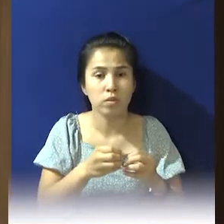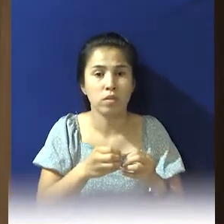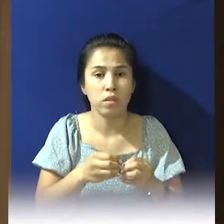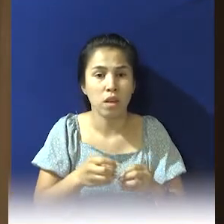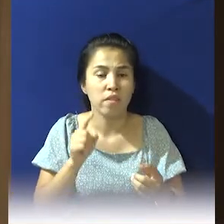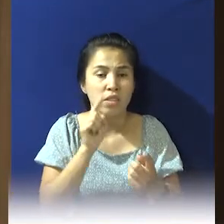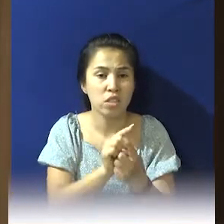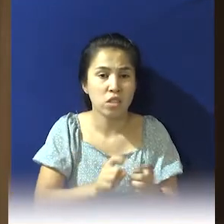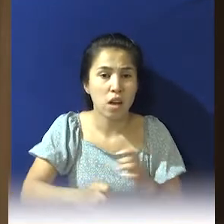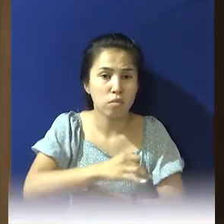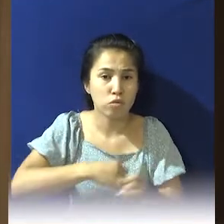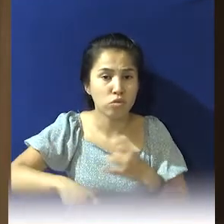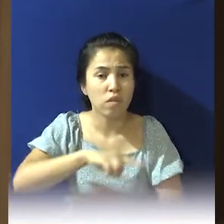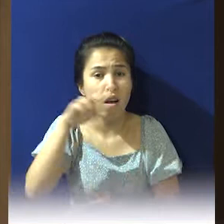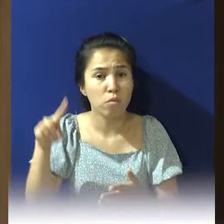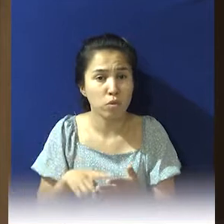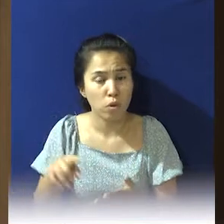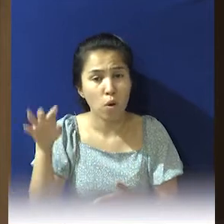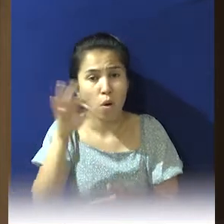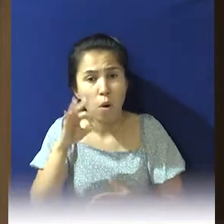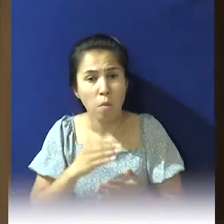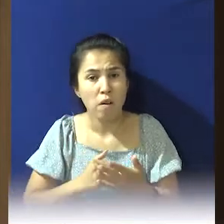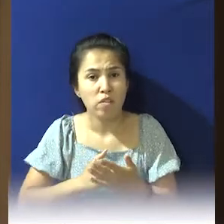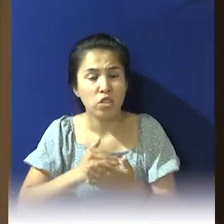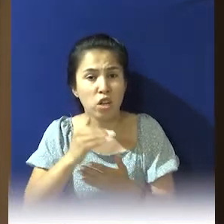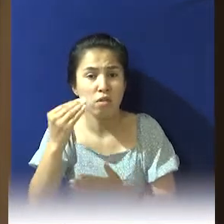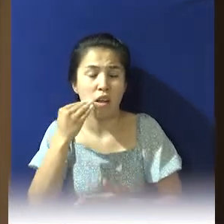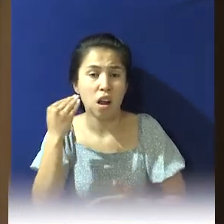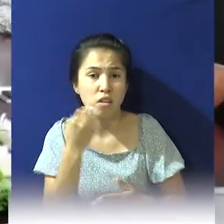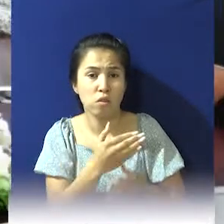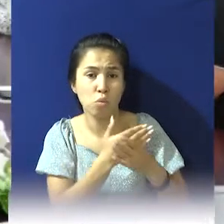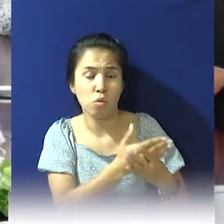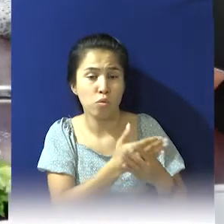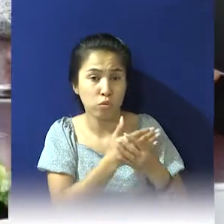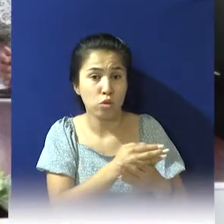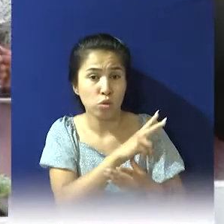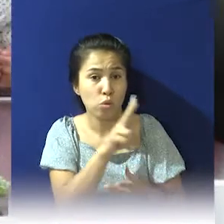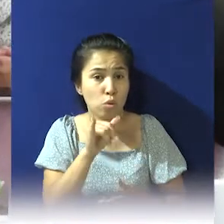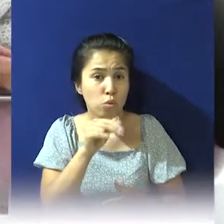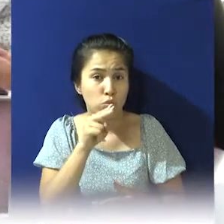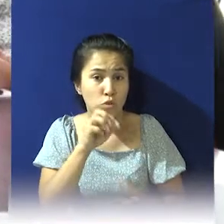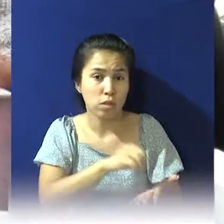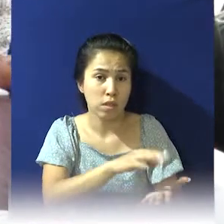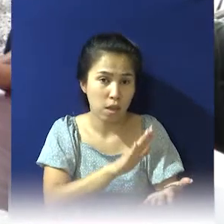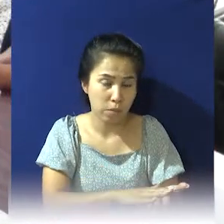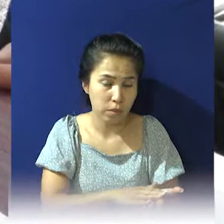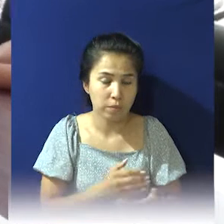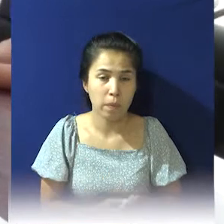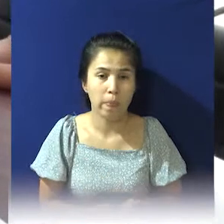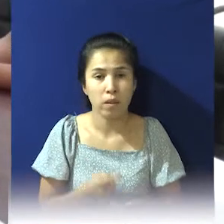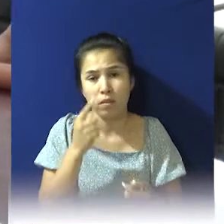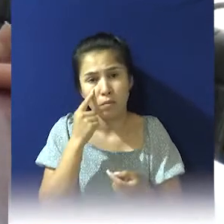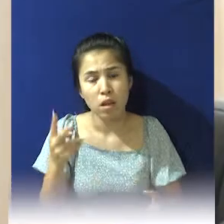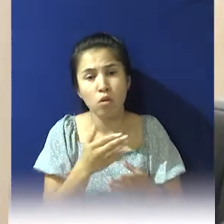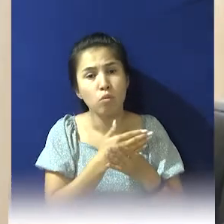для уязвимых слоев населения. Проведена работа по оформлению инвалидности. Согласно постановлению правительства,